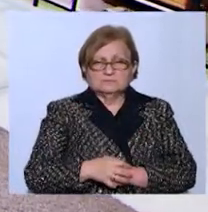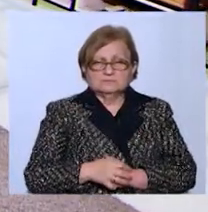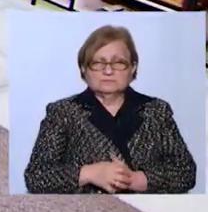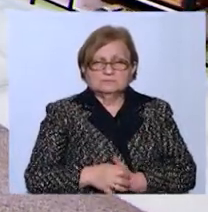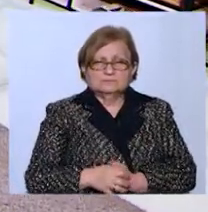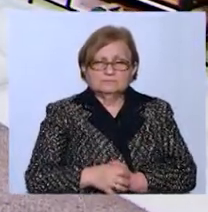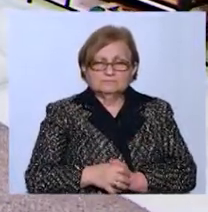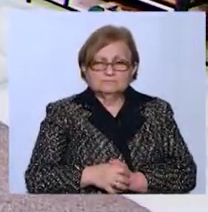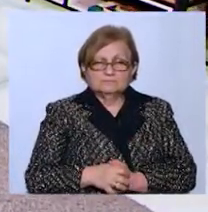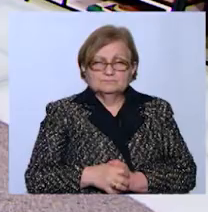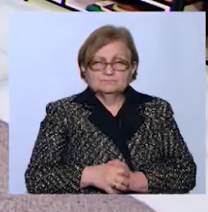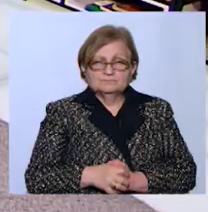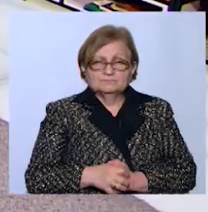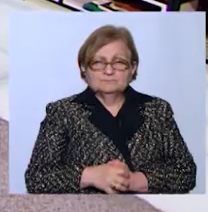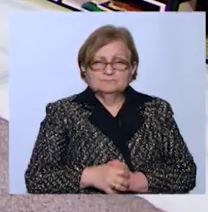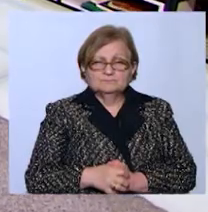აი ამ